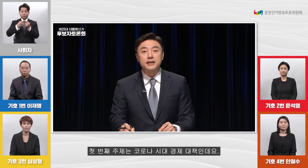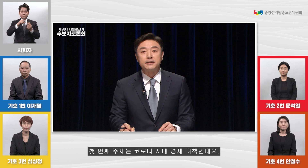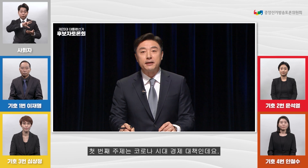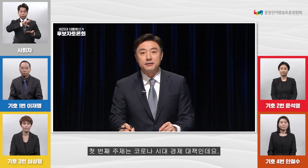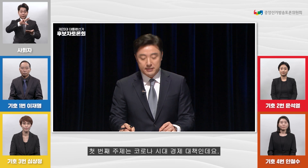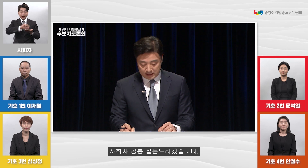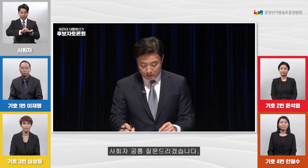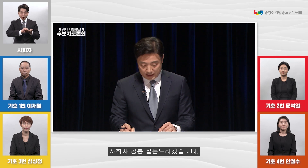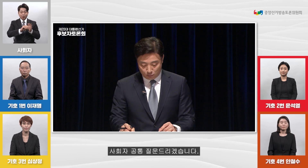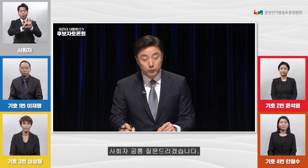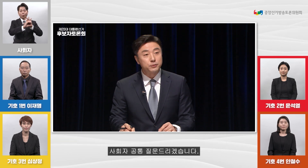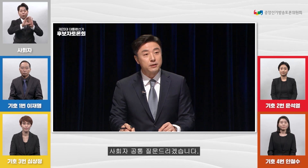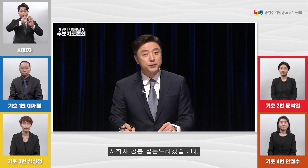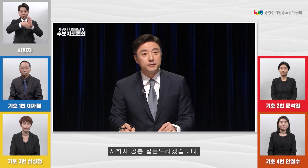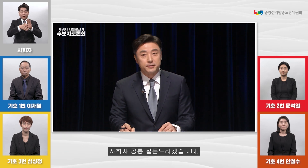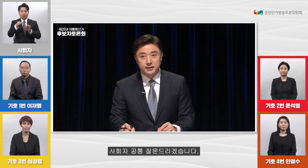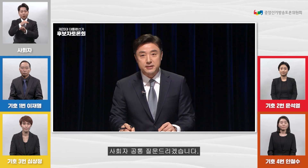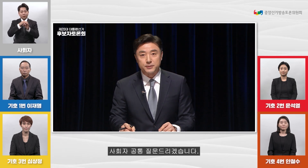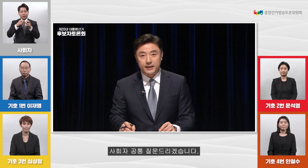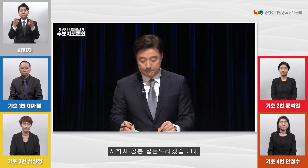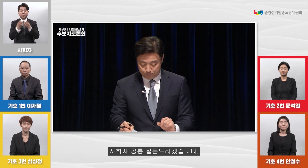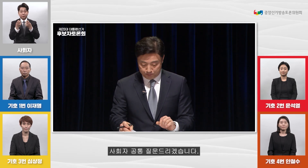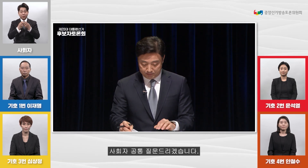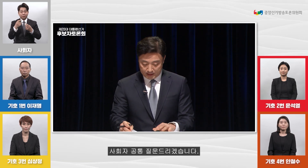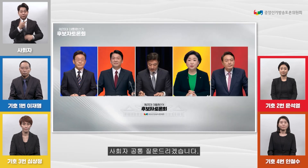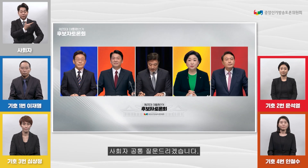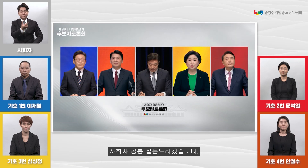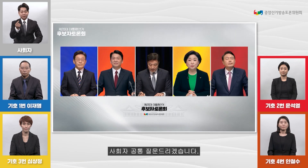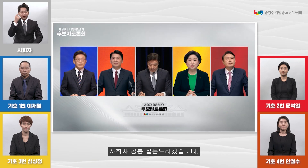경제 대책인데요. 사회자 공통 질문 드리겠습니다.